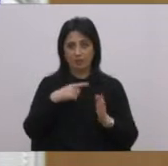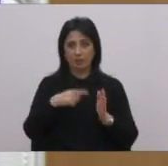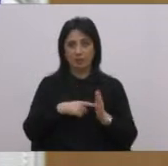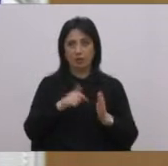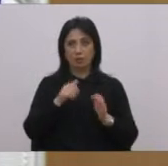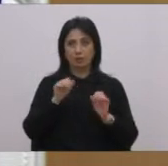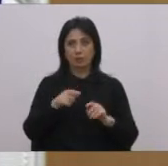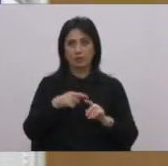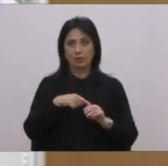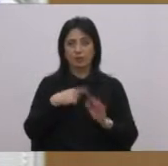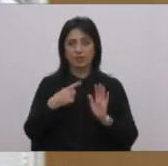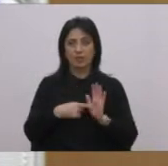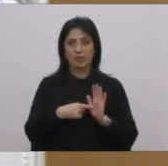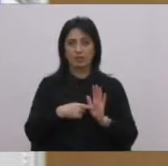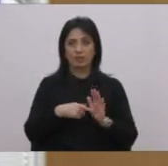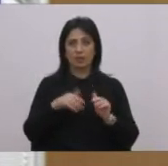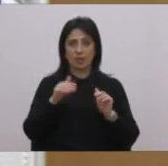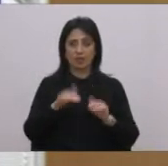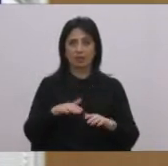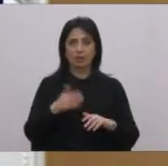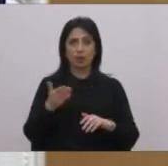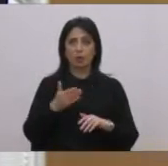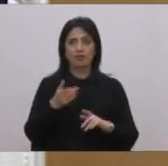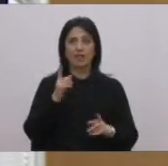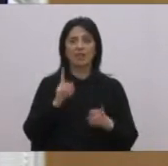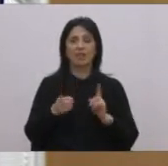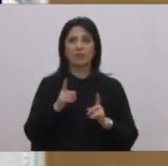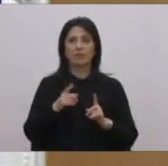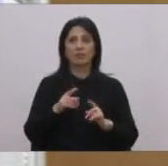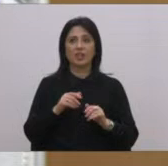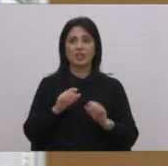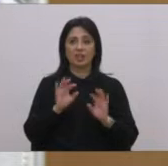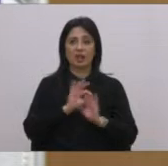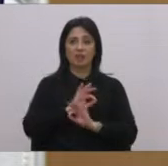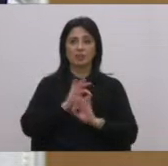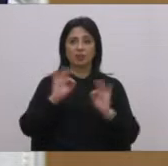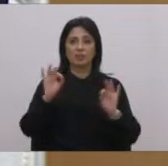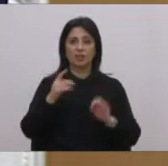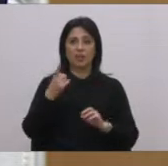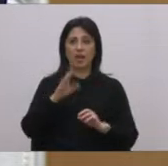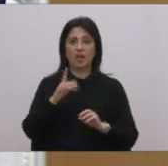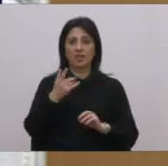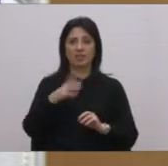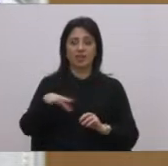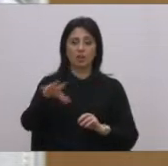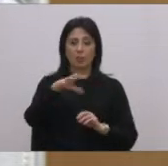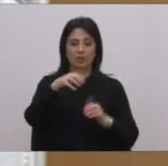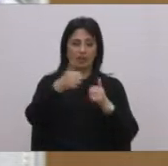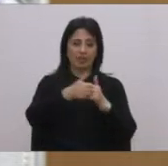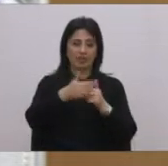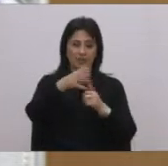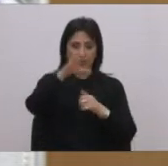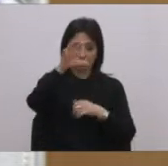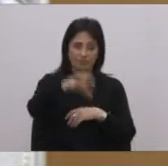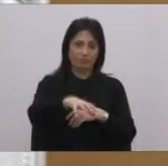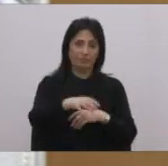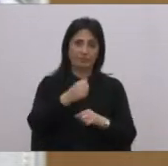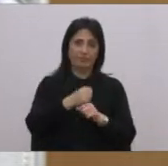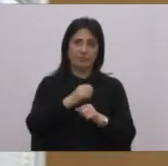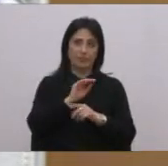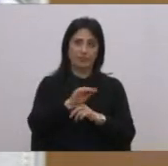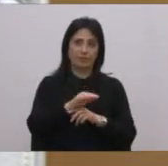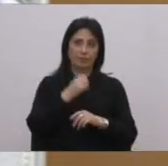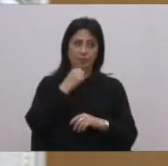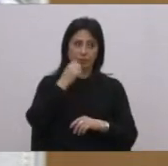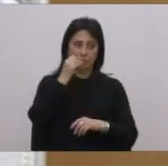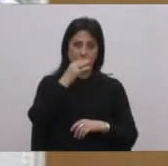rogur, se ilebe, sakit, kadam, scutat, romanic, n-am duilat, da, am șoenebda, are ert, tchovn obiect, scuer, ciroveski, kideverti obiecti, da, boemate, bebi,